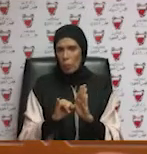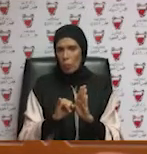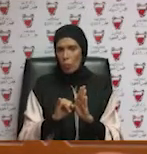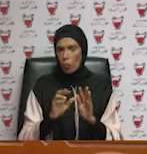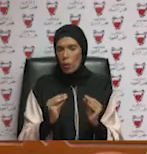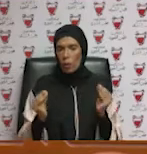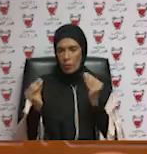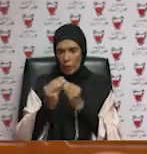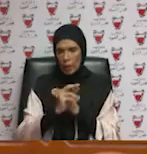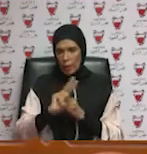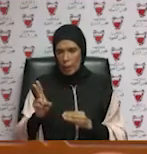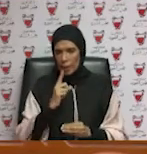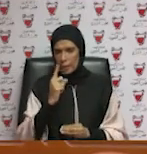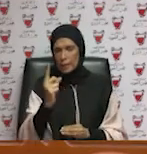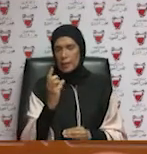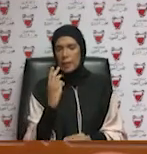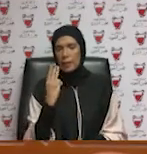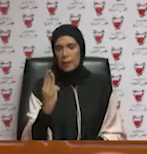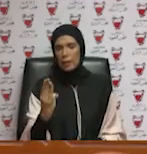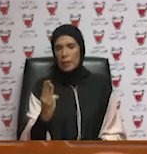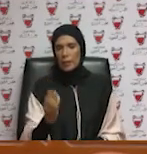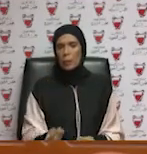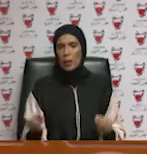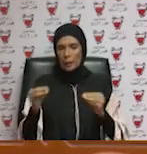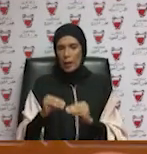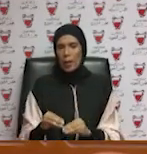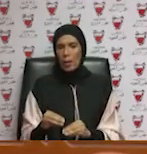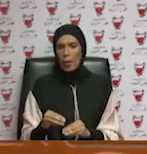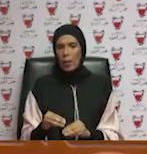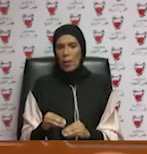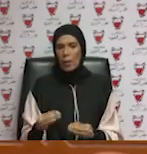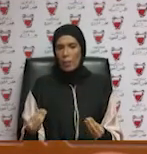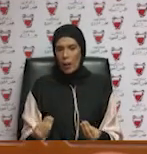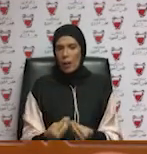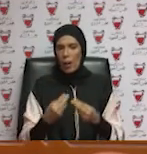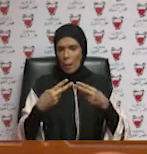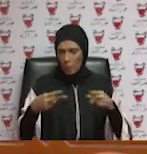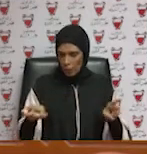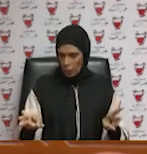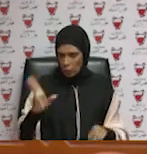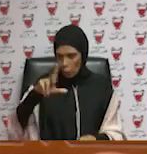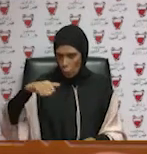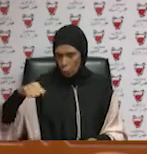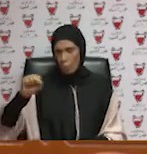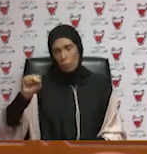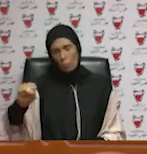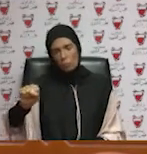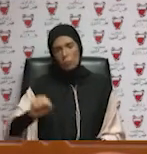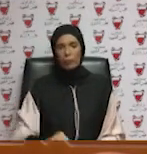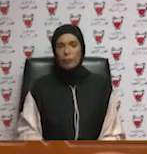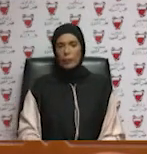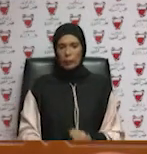تغير الترخيص من 1 إلى 3 سنوات بإضافة عبارة مع أخذ موافقة الجهات المعنية. هذه